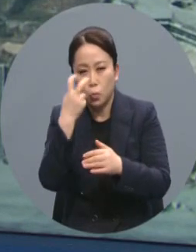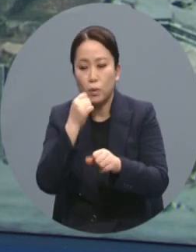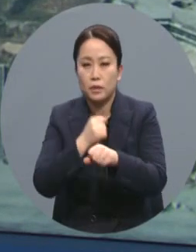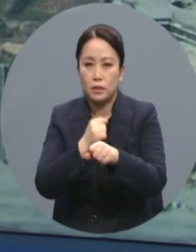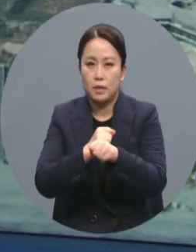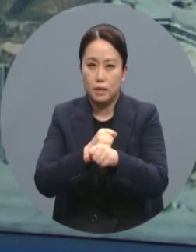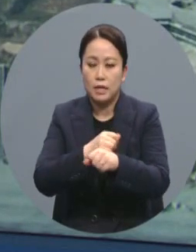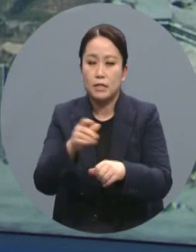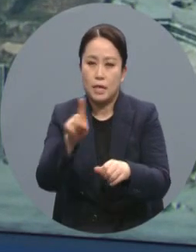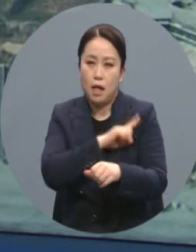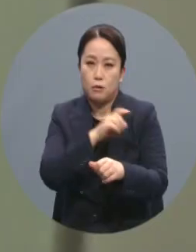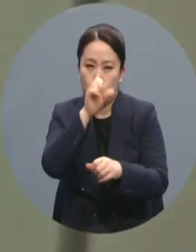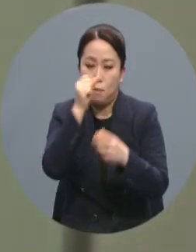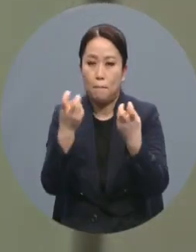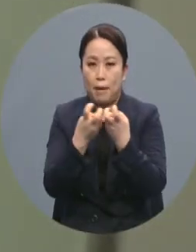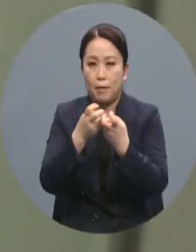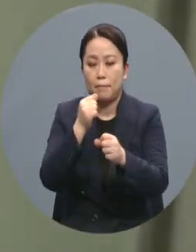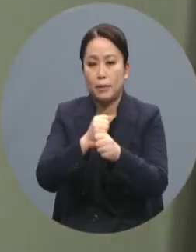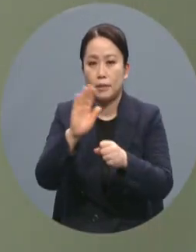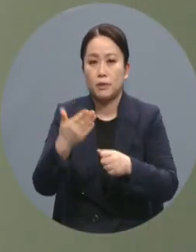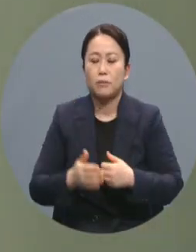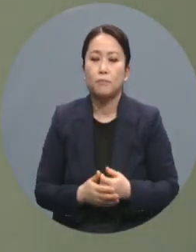기자입니다.